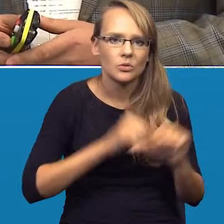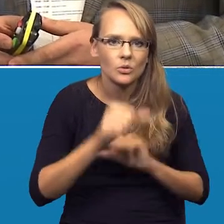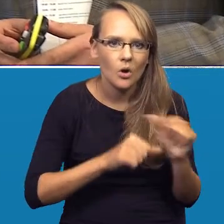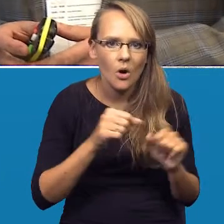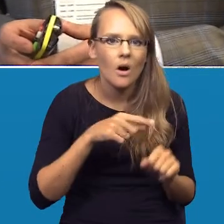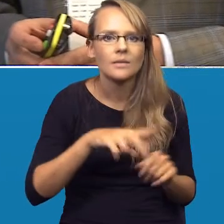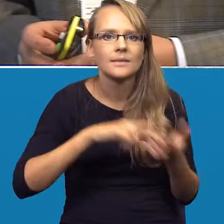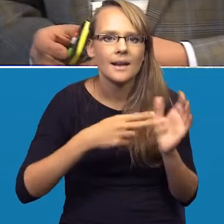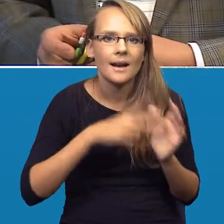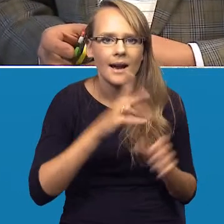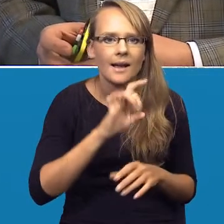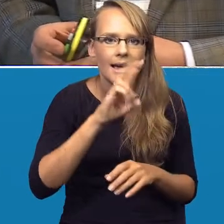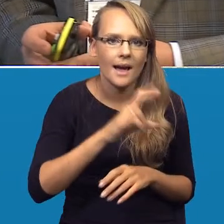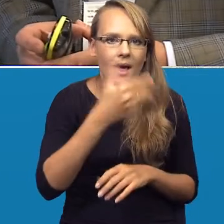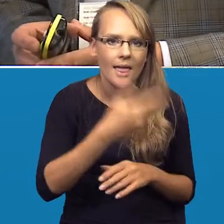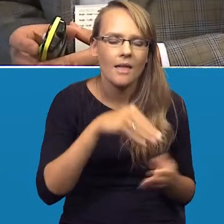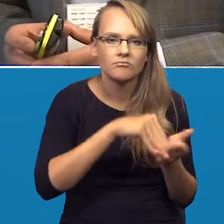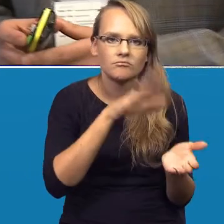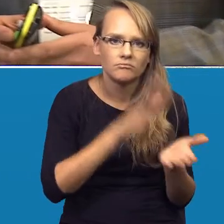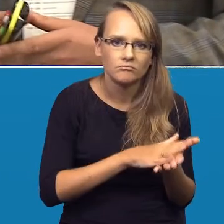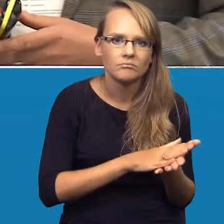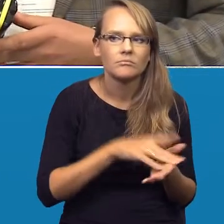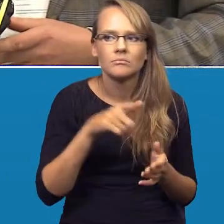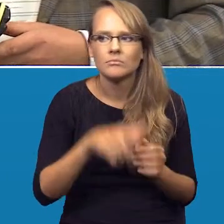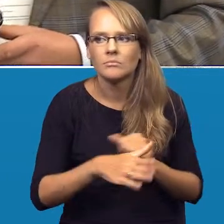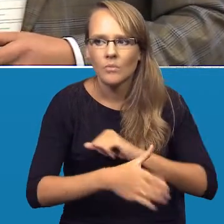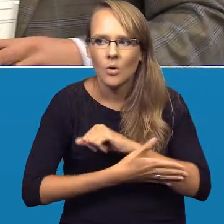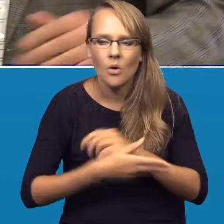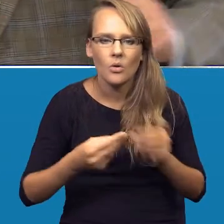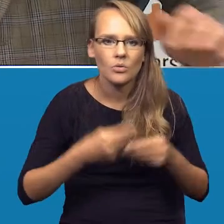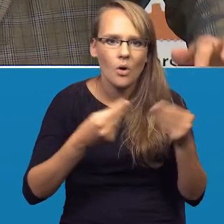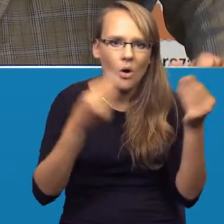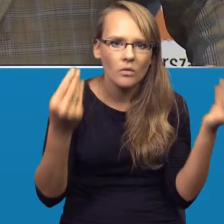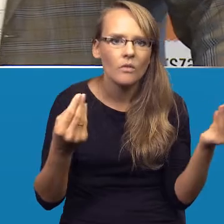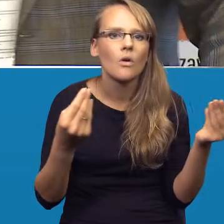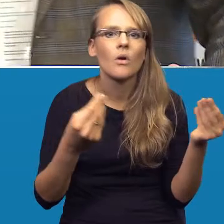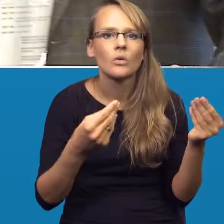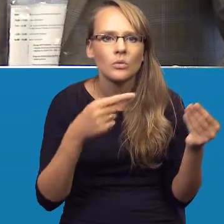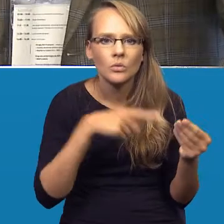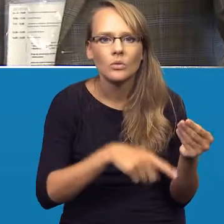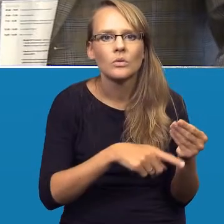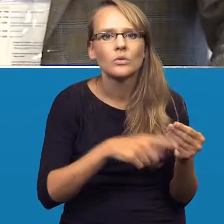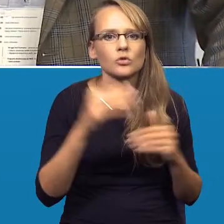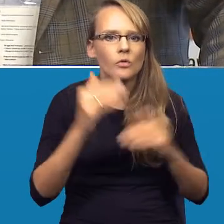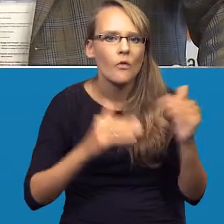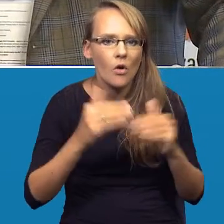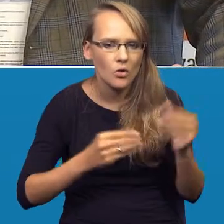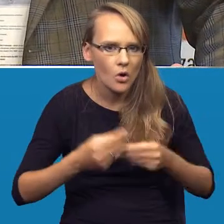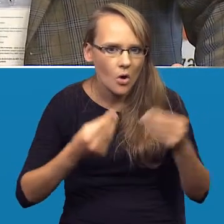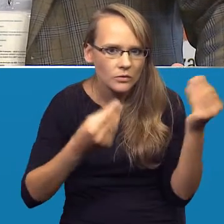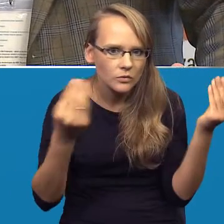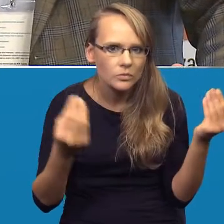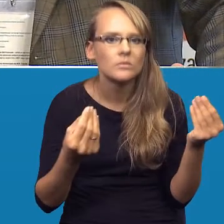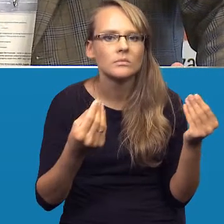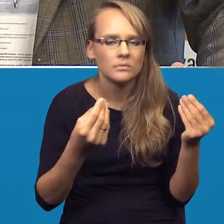w strategii KGHM zostało zapisane, że bazą rozwoju będzie idea zrównoważonego rozwoju i